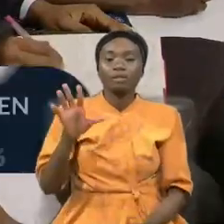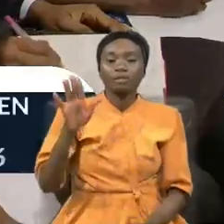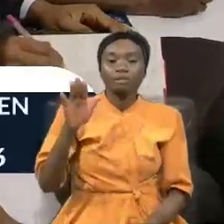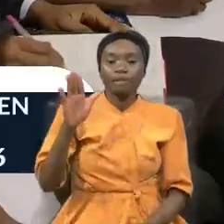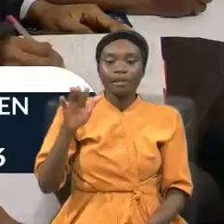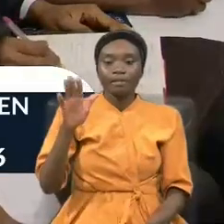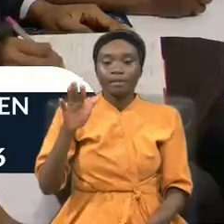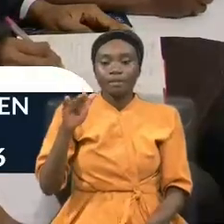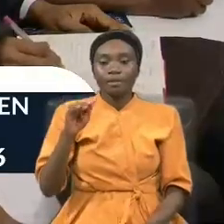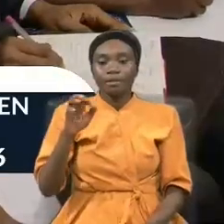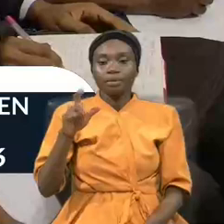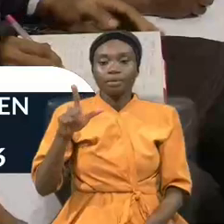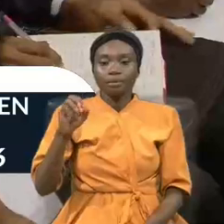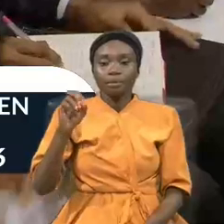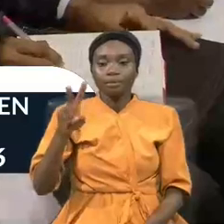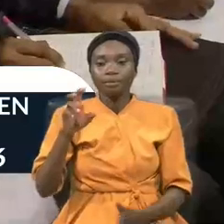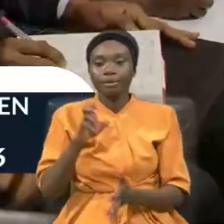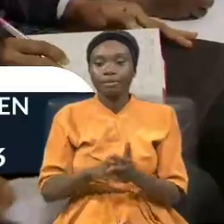19.